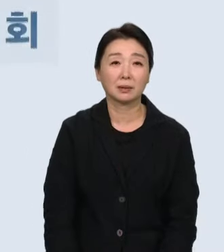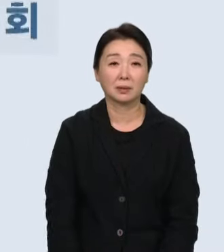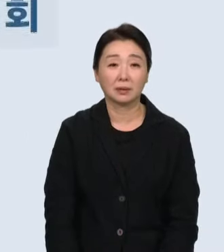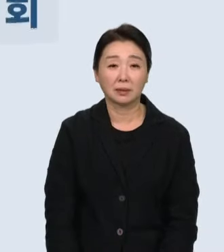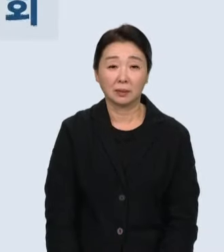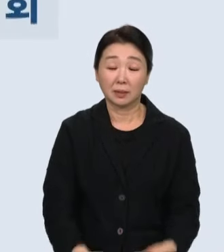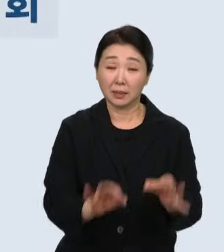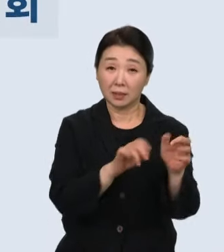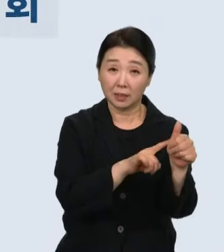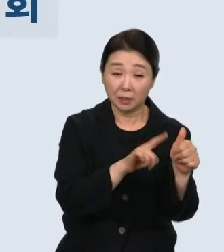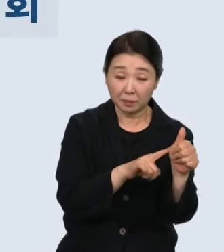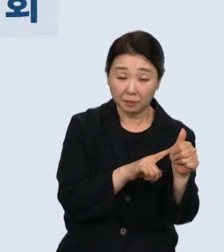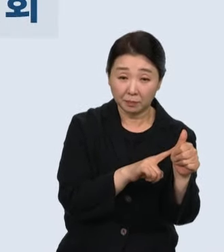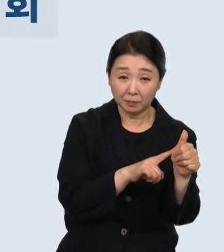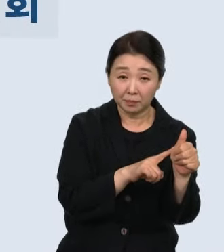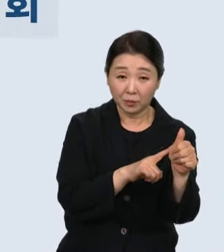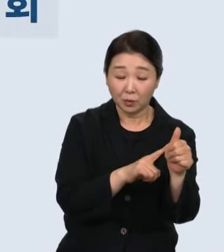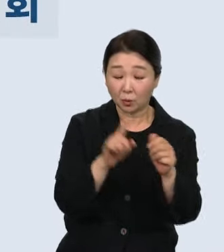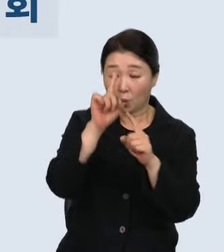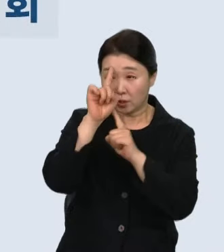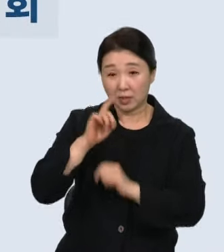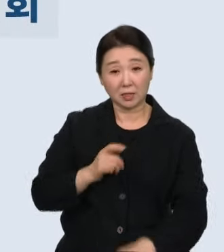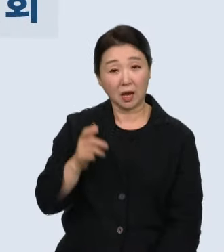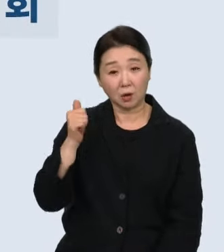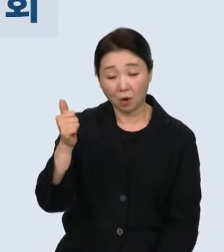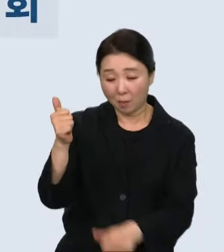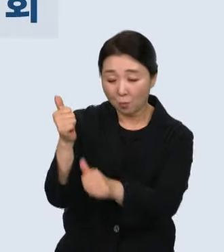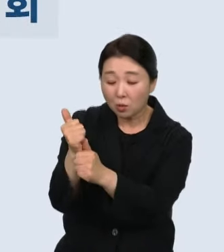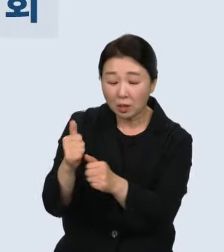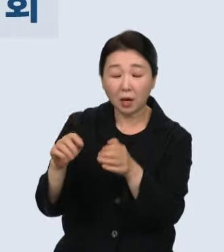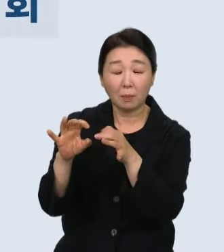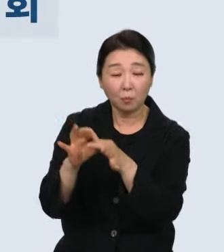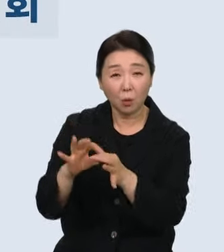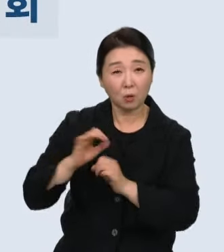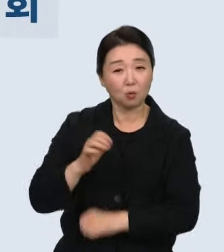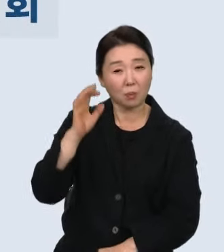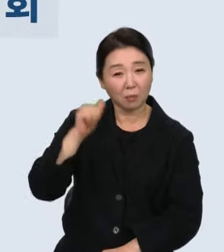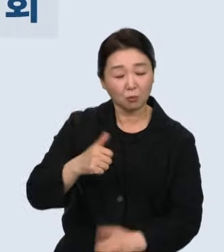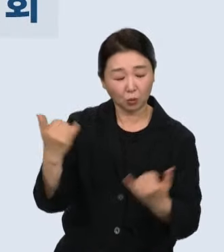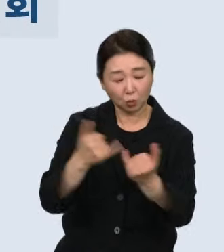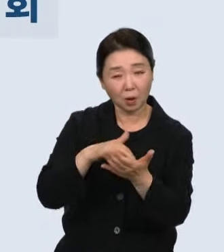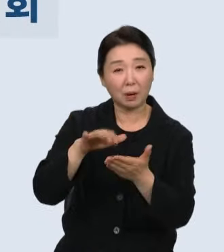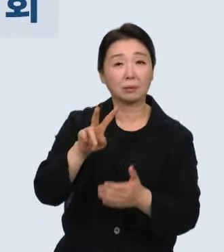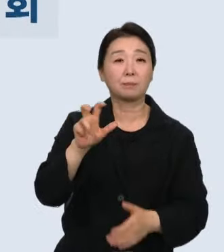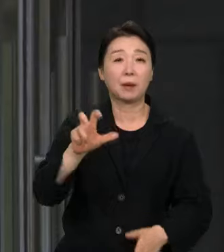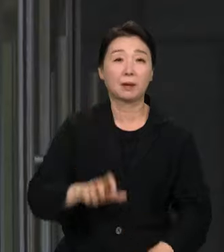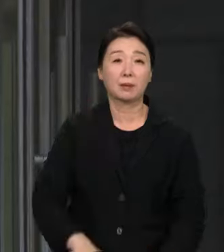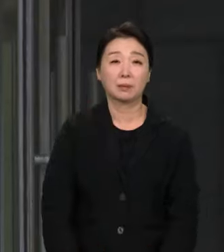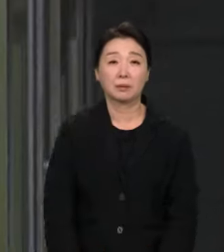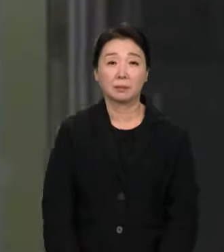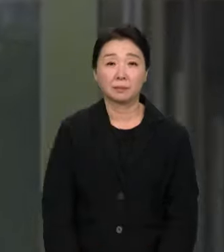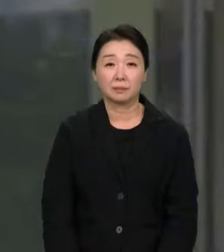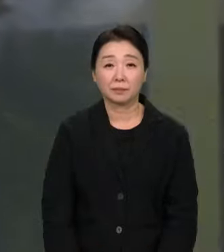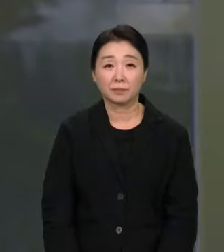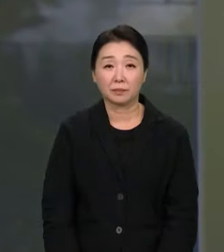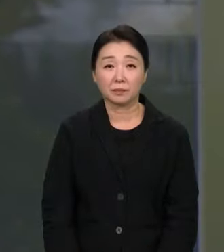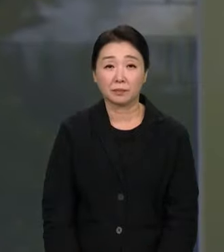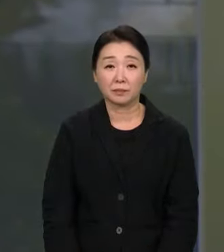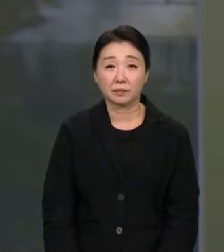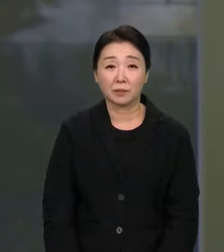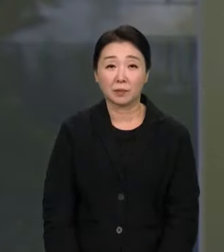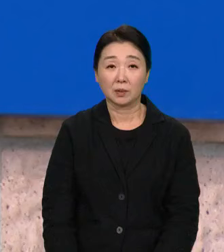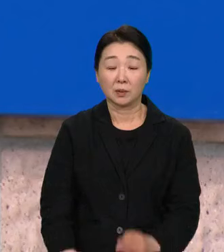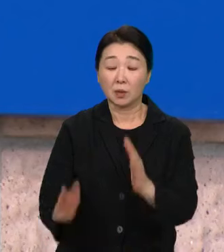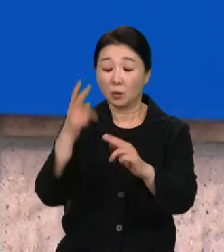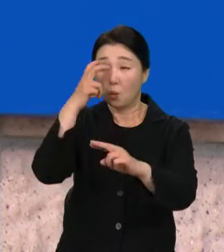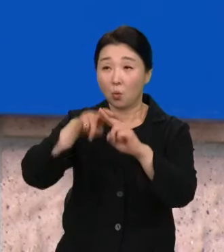김 사령관은 같은 기간 이 전 장관과 보좌관을 포함해 국방부와도 25번 통화했습니다. 공수처가 김 사령관의